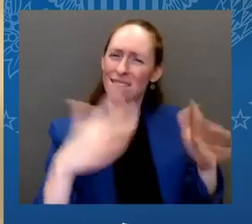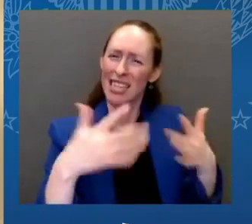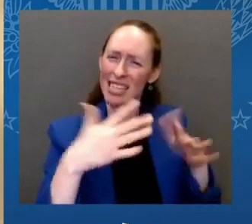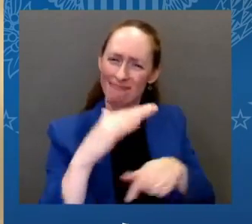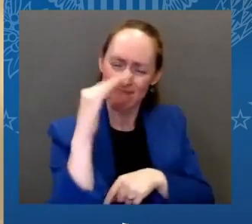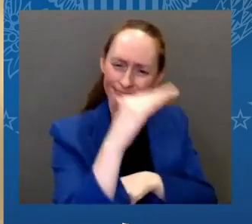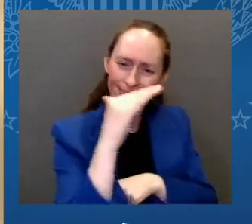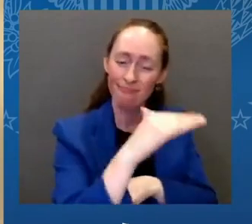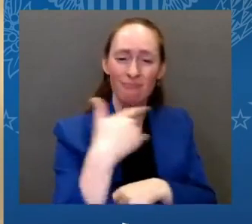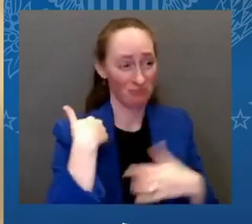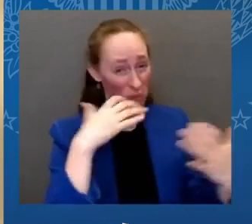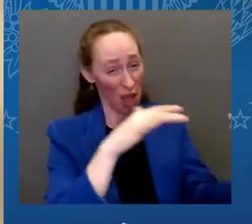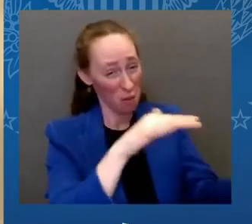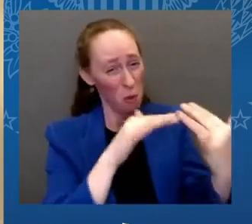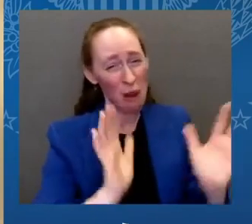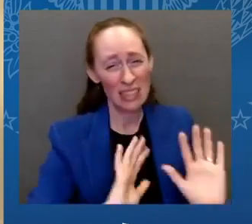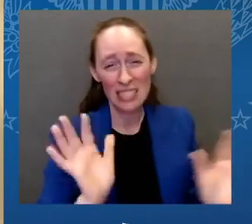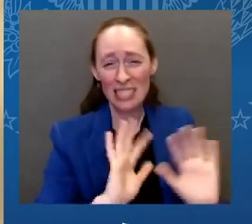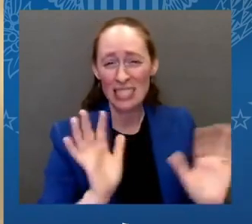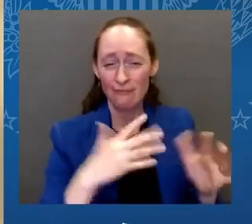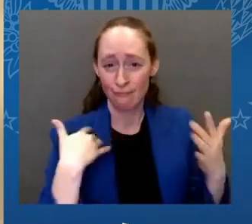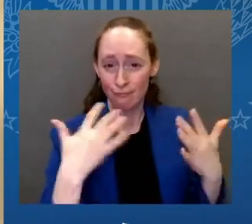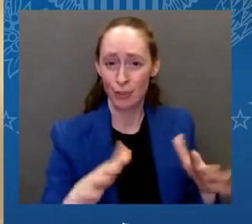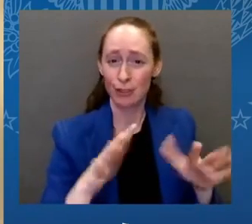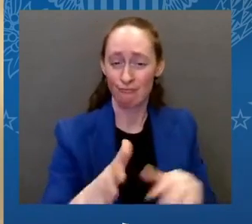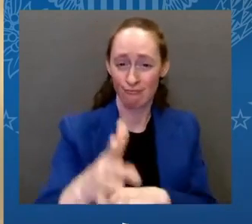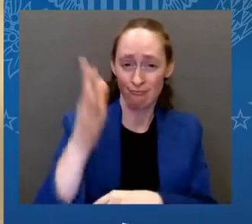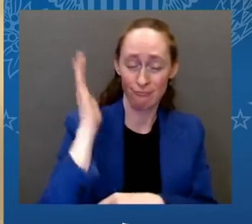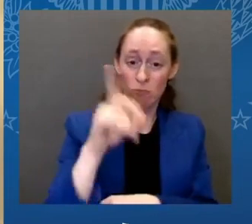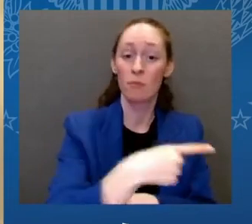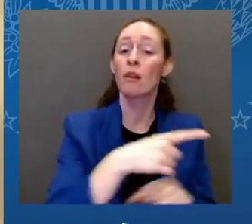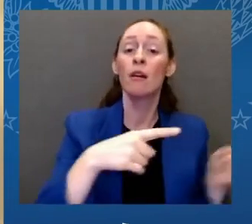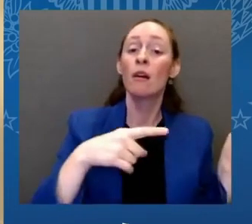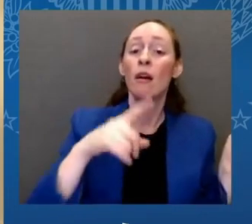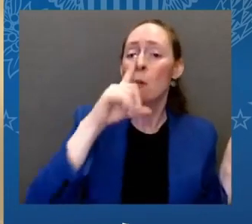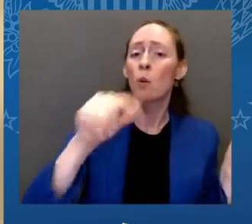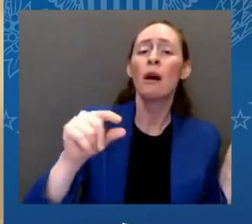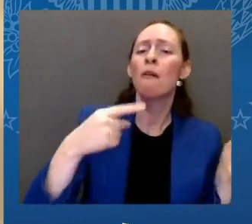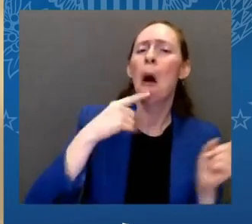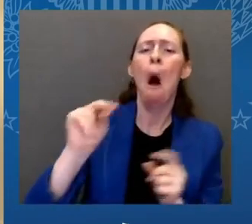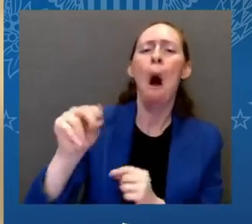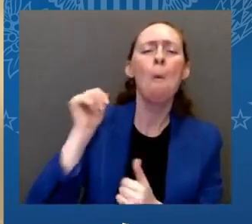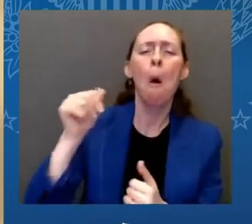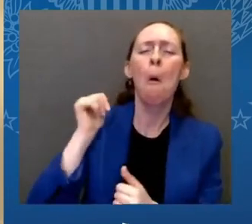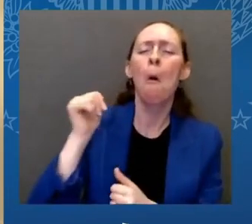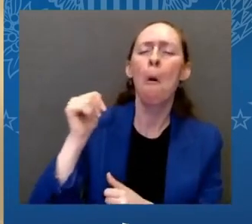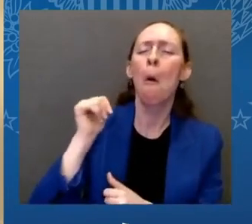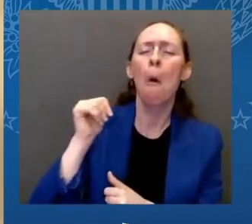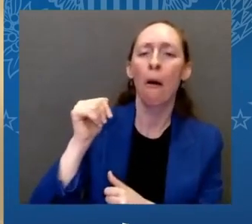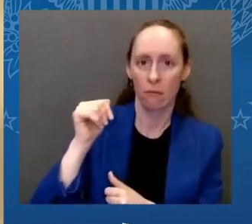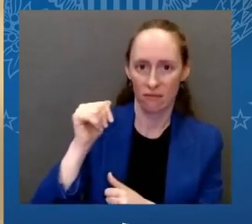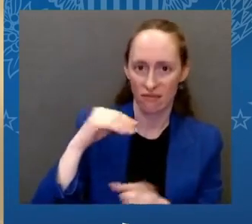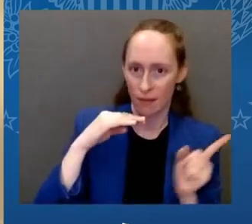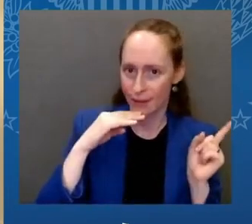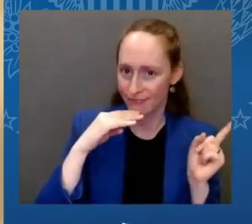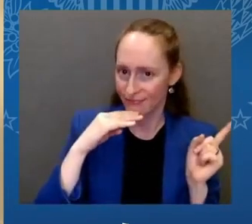меседжі можна йому, після того, що він отруїв наше цивільне життя, спокійне життя, і бачить себе, судячи по